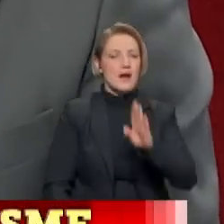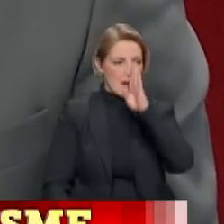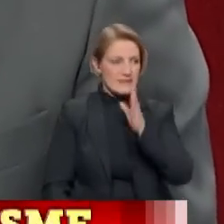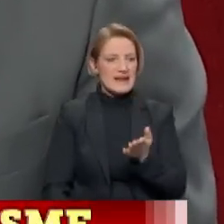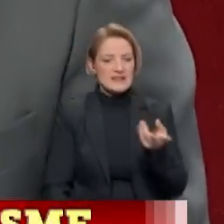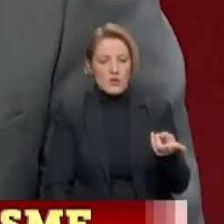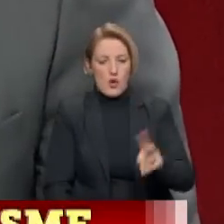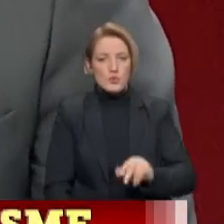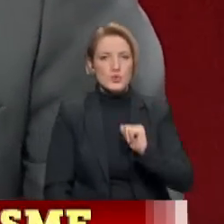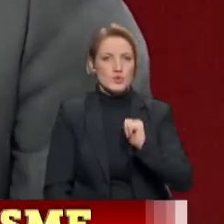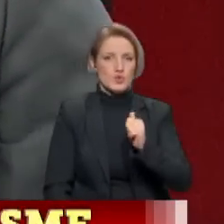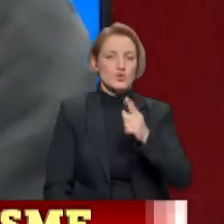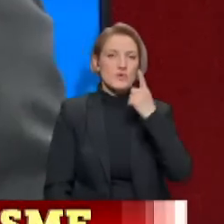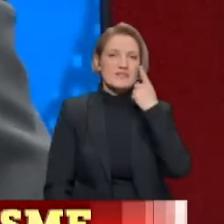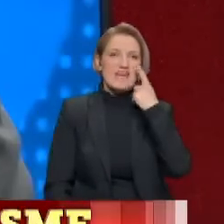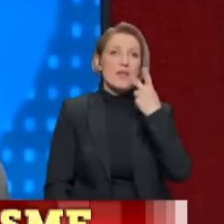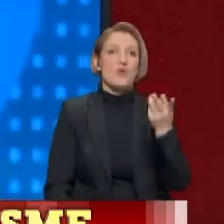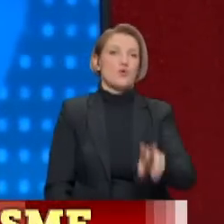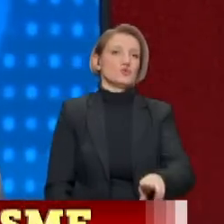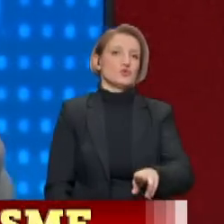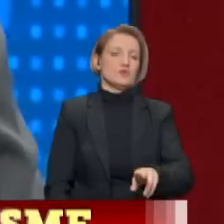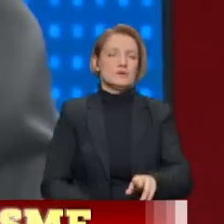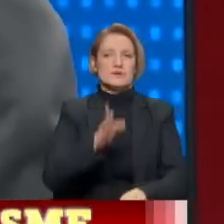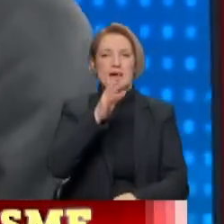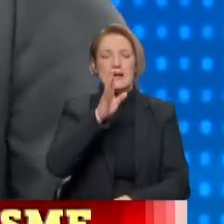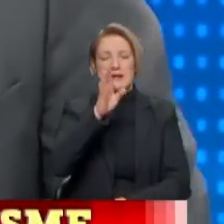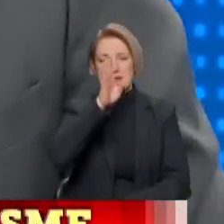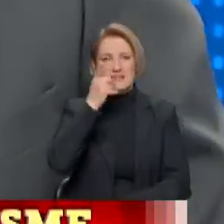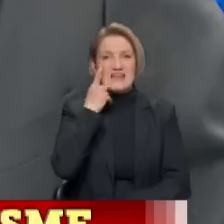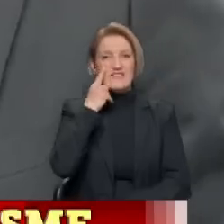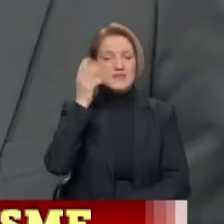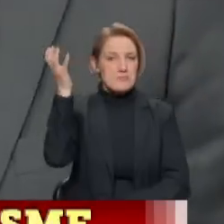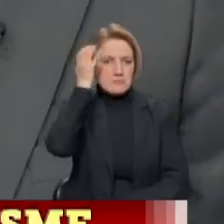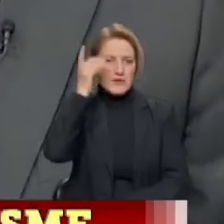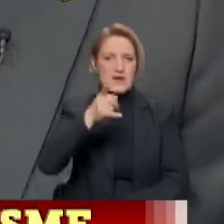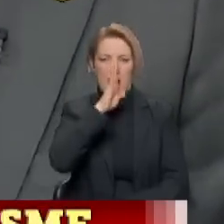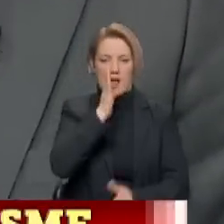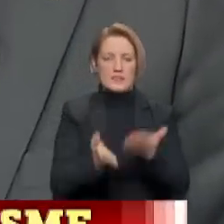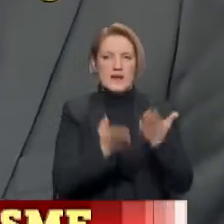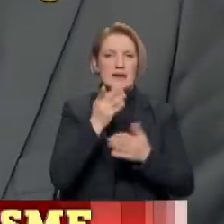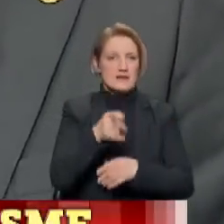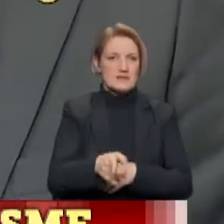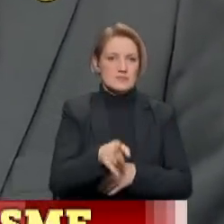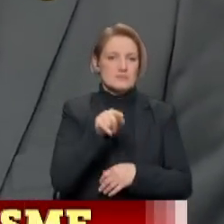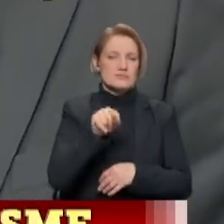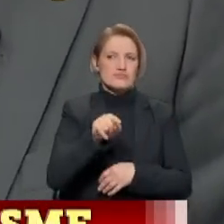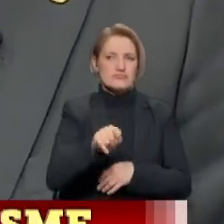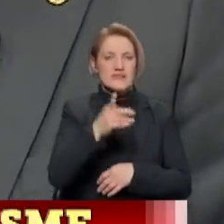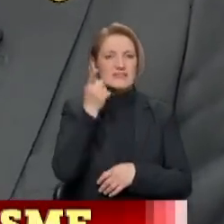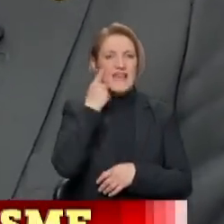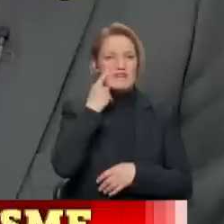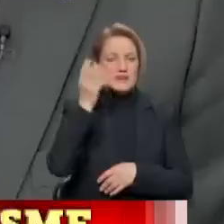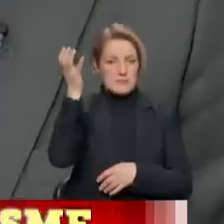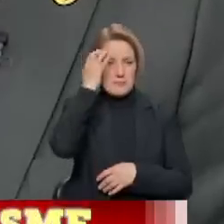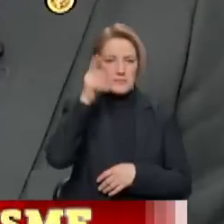Adaletin öldüğü günde devlet ölür. Devletin temeli adalettir. Asıl beka sorunu budur. Devletin